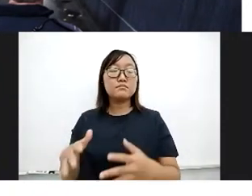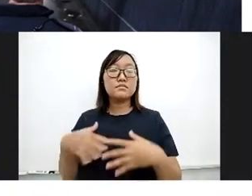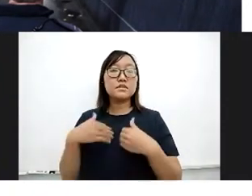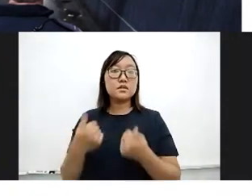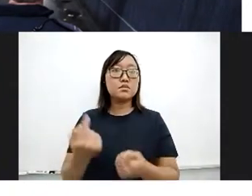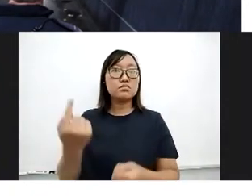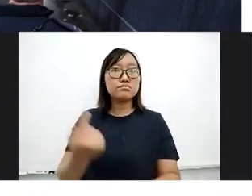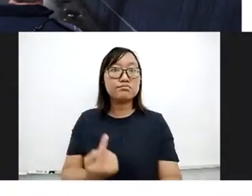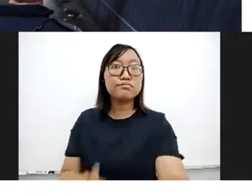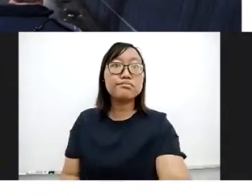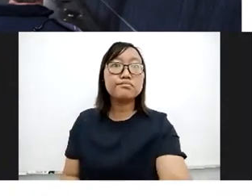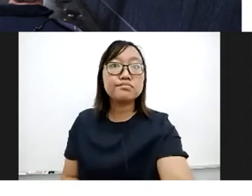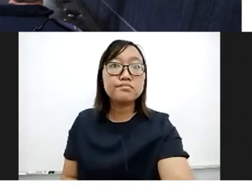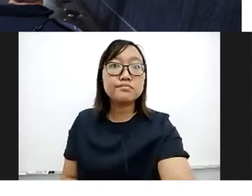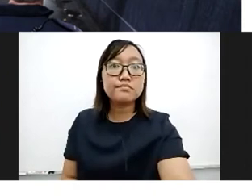day